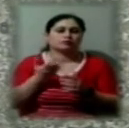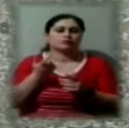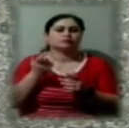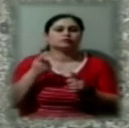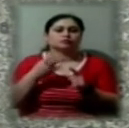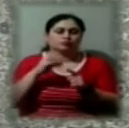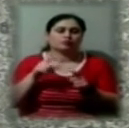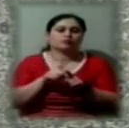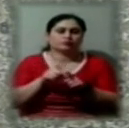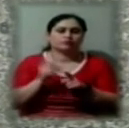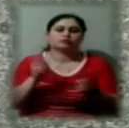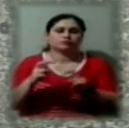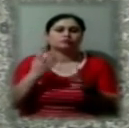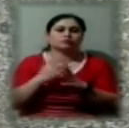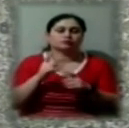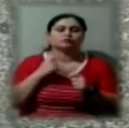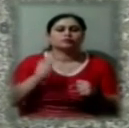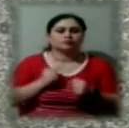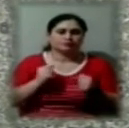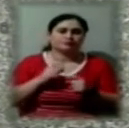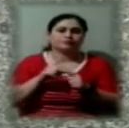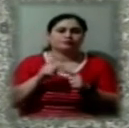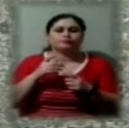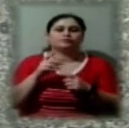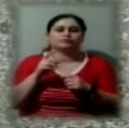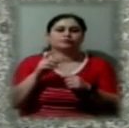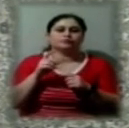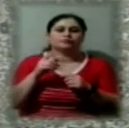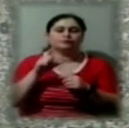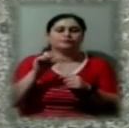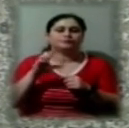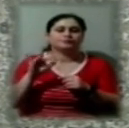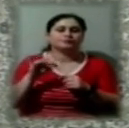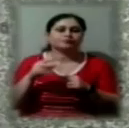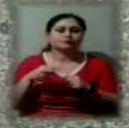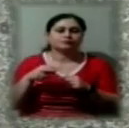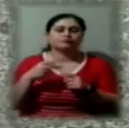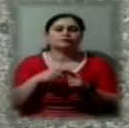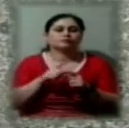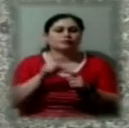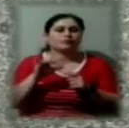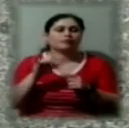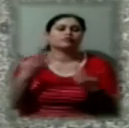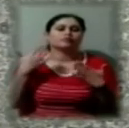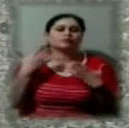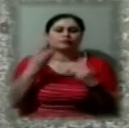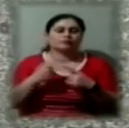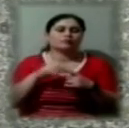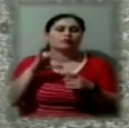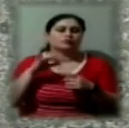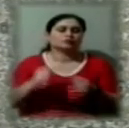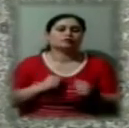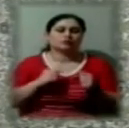ми намагаємося, скажімо, коли проходять якісь певні заходи, там, як там, заходи вихідного дня в музеї, намагаємося якось і дорослим також